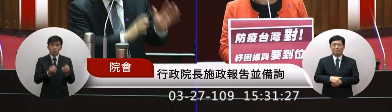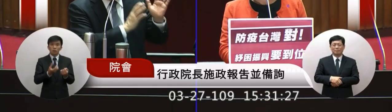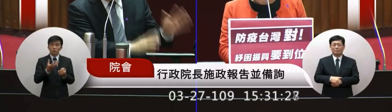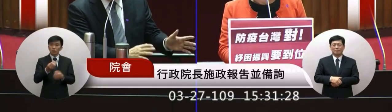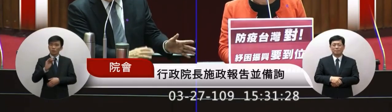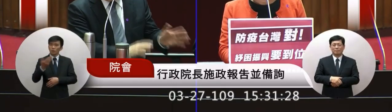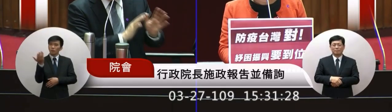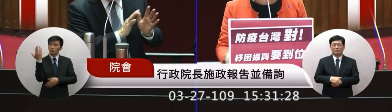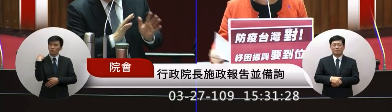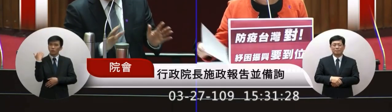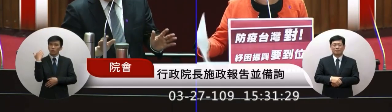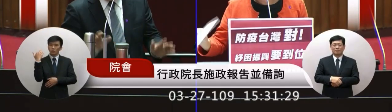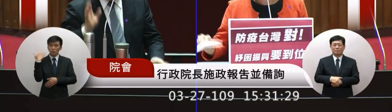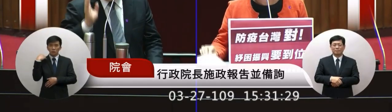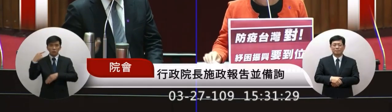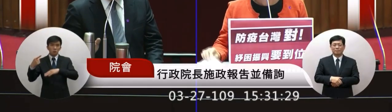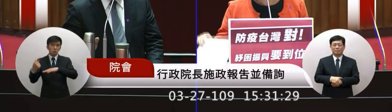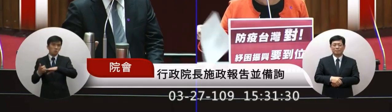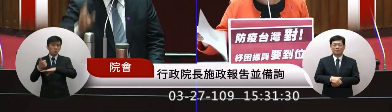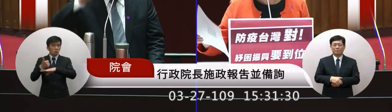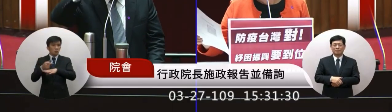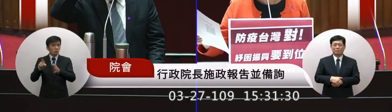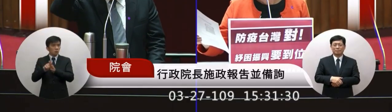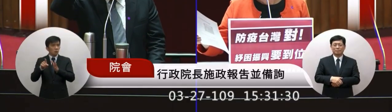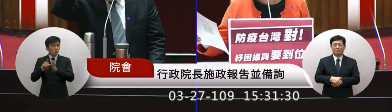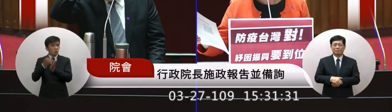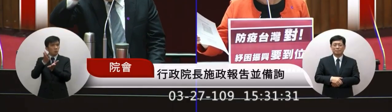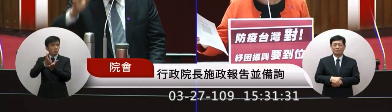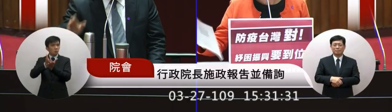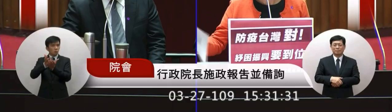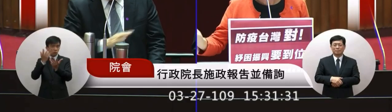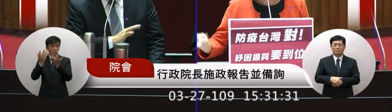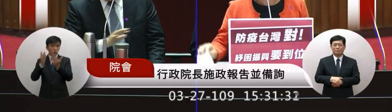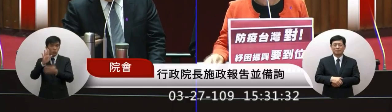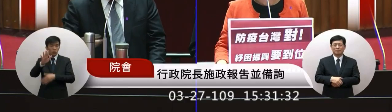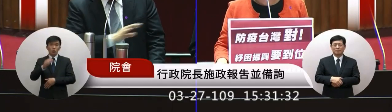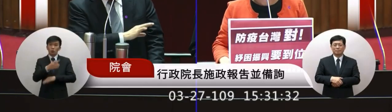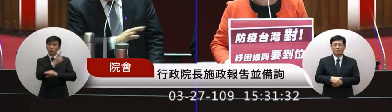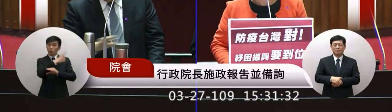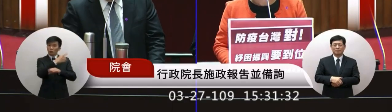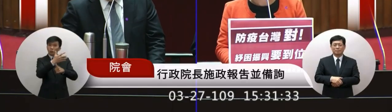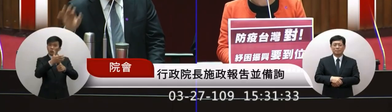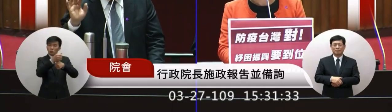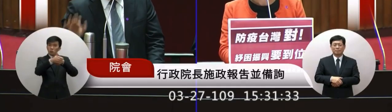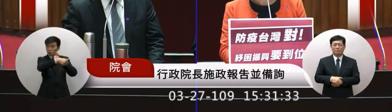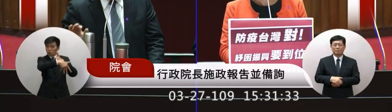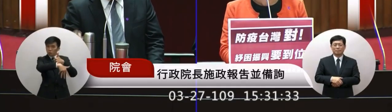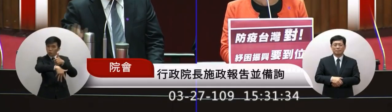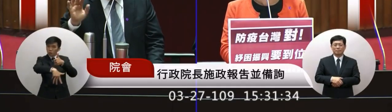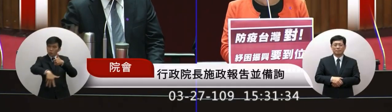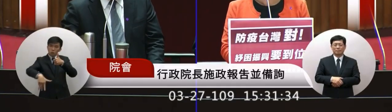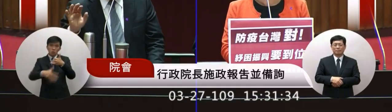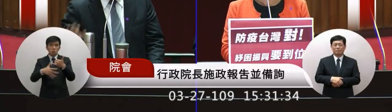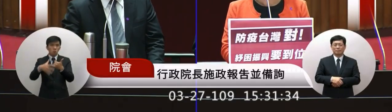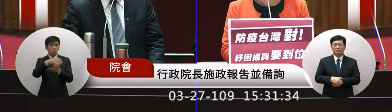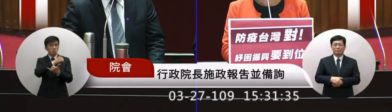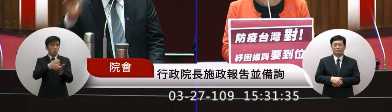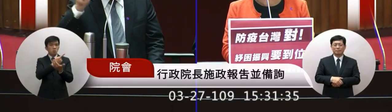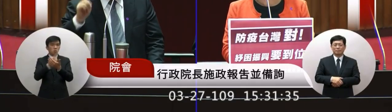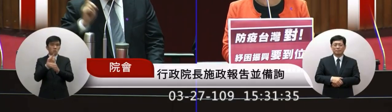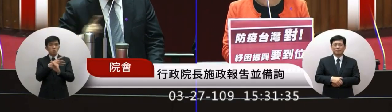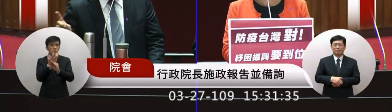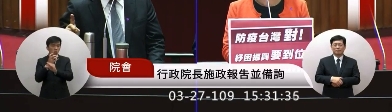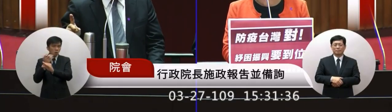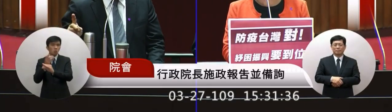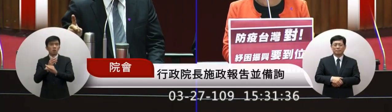为伫遮伊发表甲真清楚。伊个消防署下卡，全国家消防车、消防队，